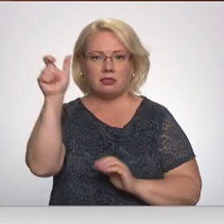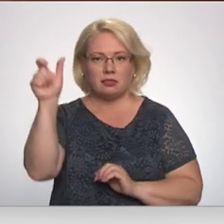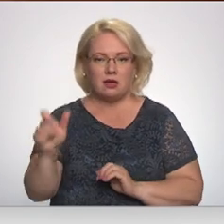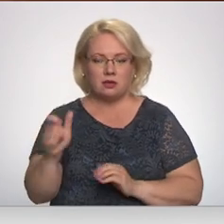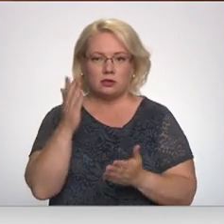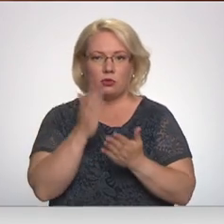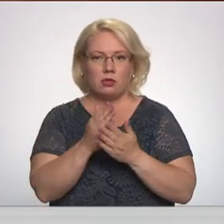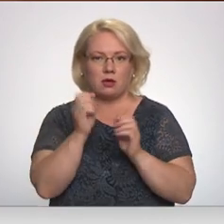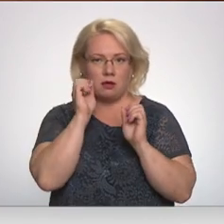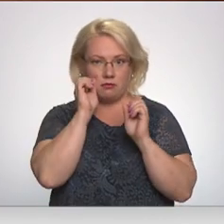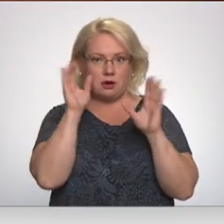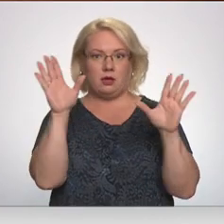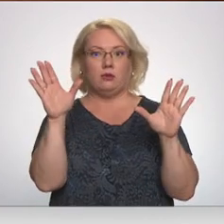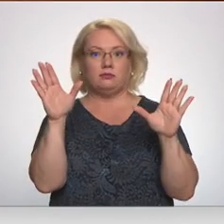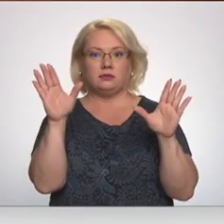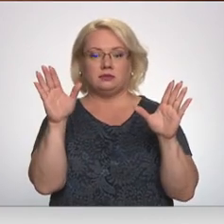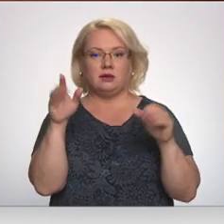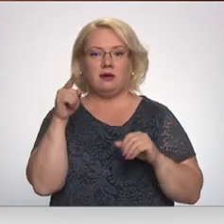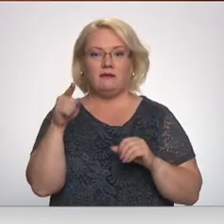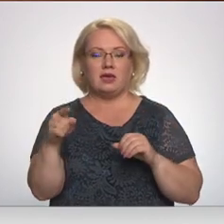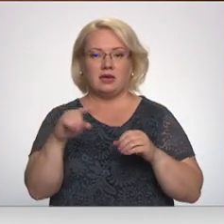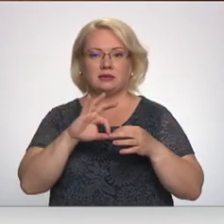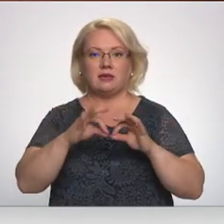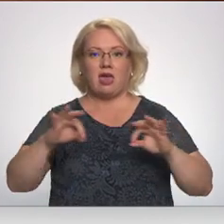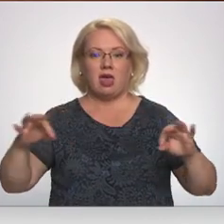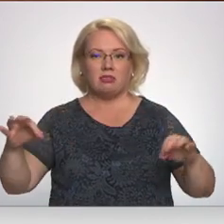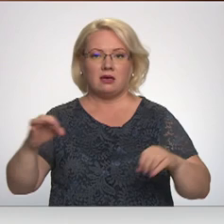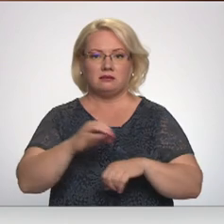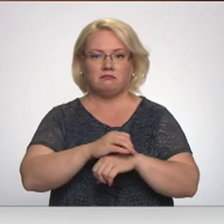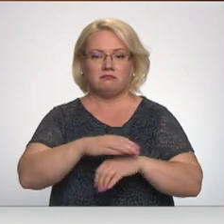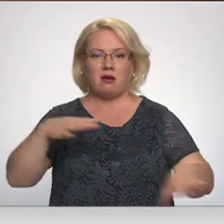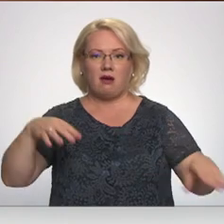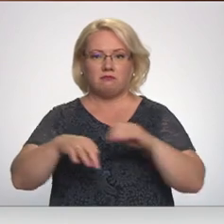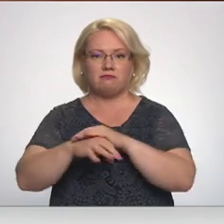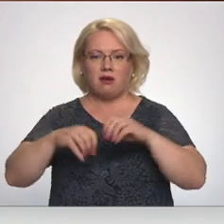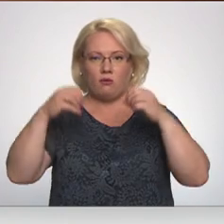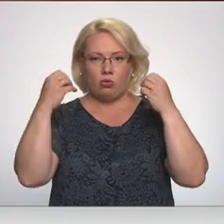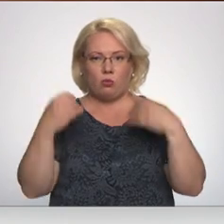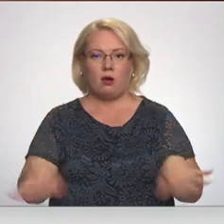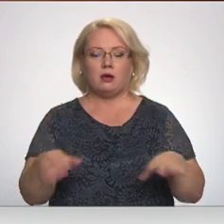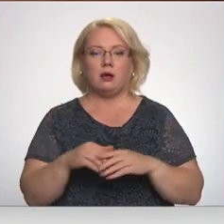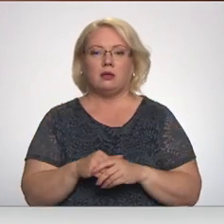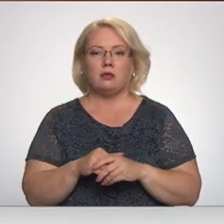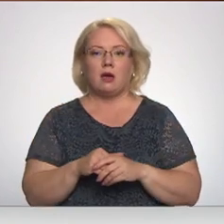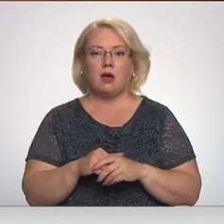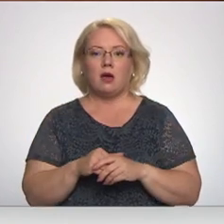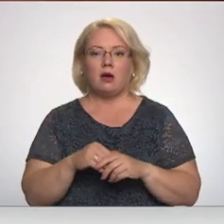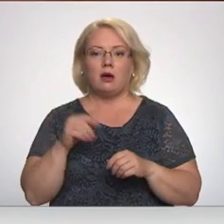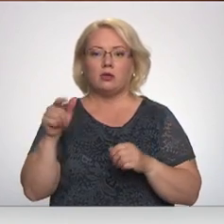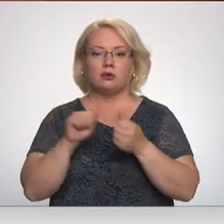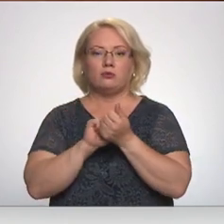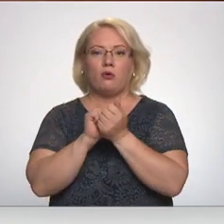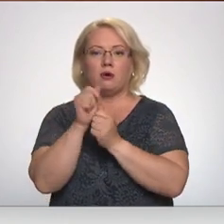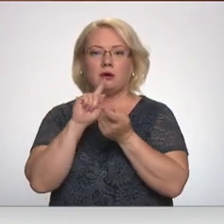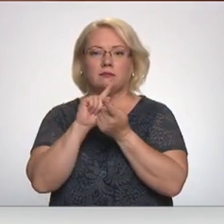notika brīnums. Viņas ķēdes paši no sevis atraisījās un nokrita. Mūkurats